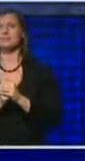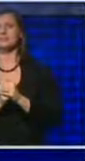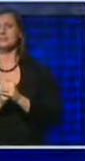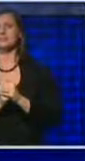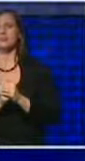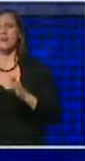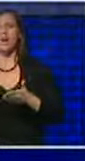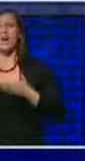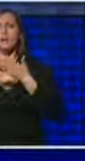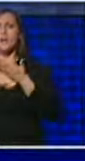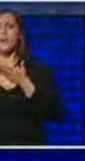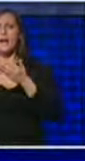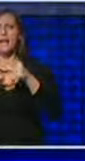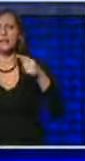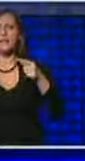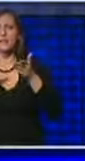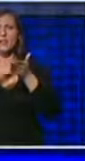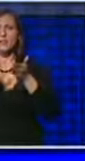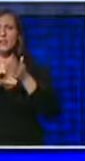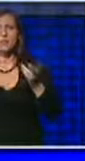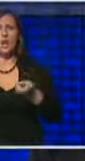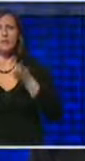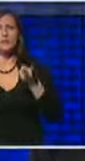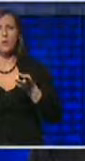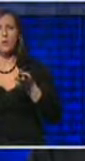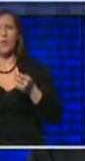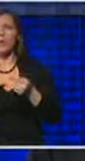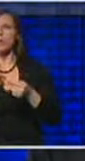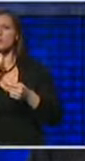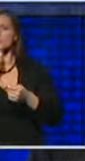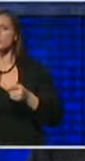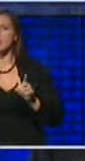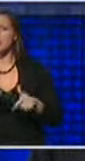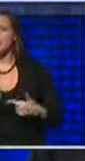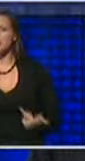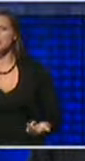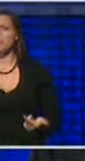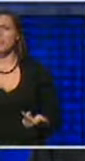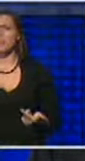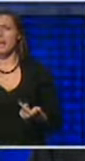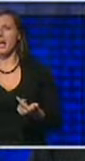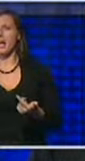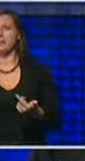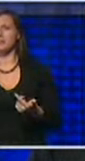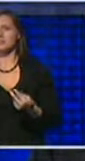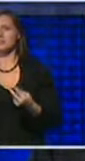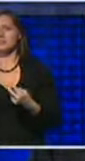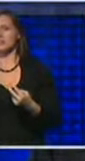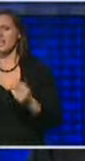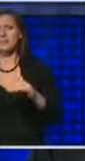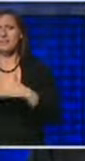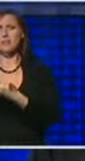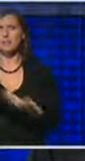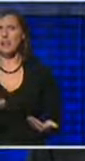Az ajánlószelvénygyűjtési akció sikertelensége vagy viszonylagos sikertelensége determinálta azt, amit most láthatunk az